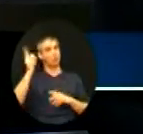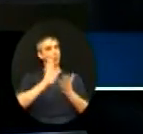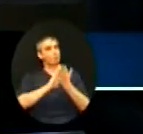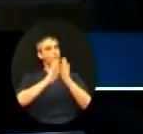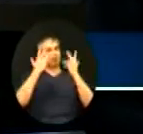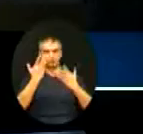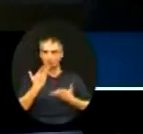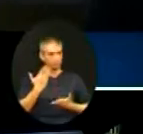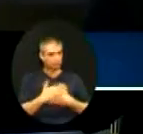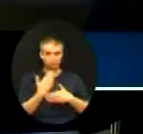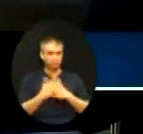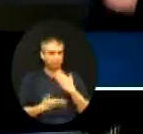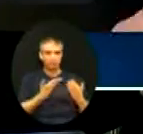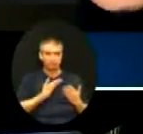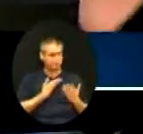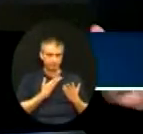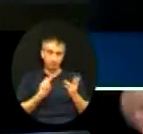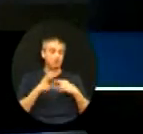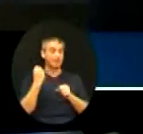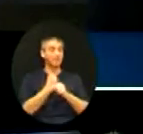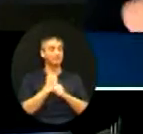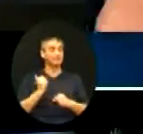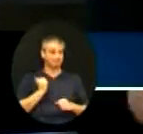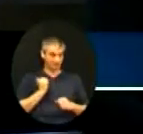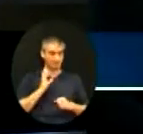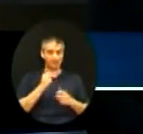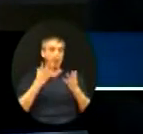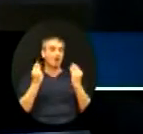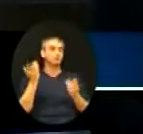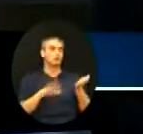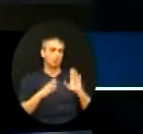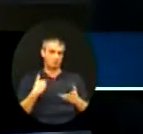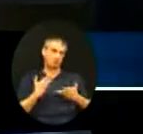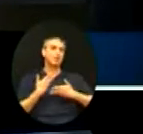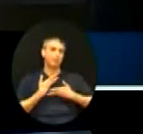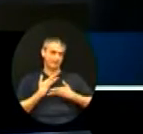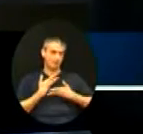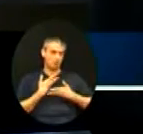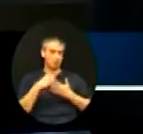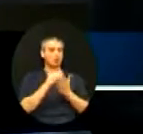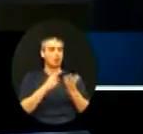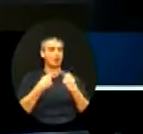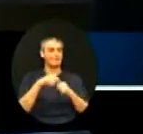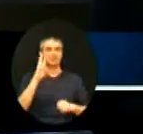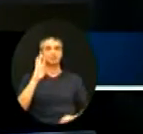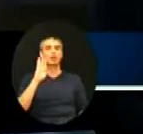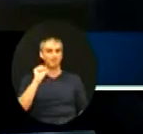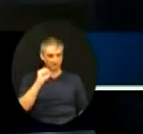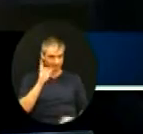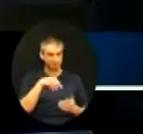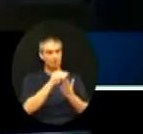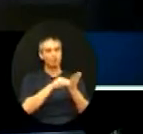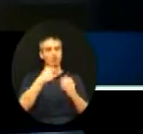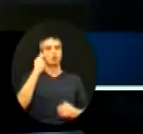כפיים וקיבלנו מעבר למבצעים צבאיים ועשרות הרוגים, קיבלנו גם דוח ועדת שבס